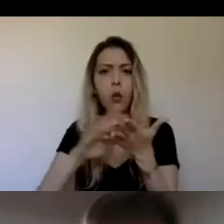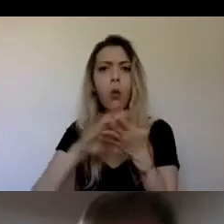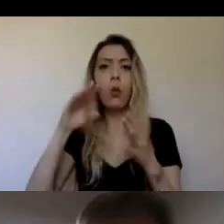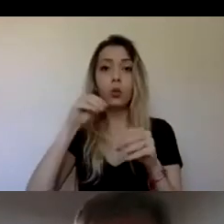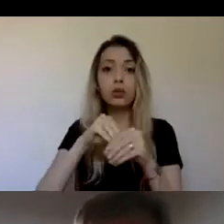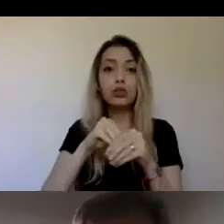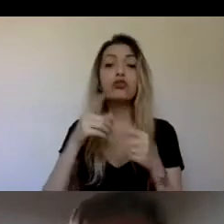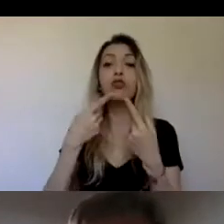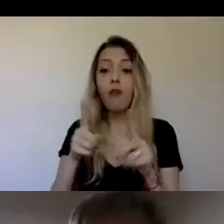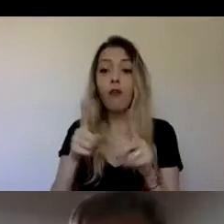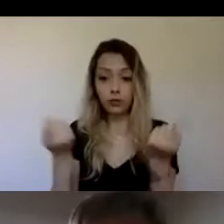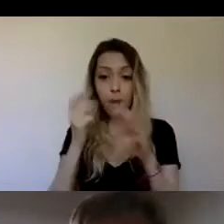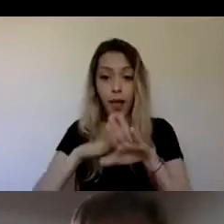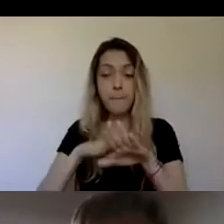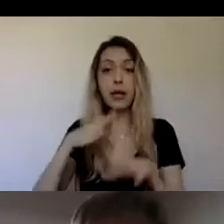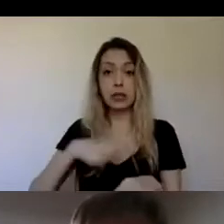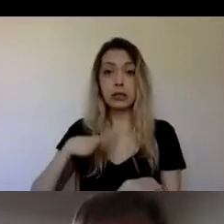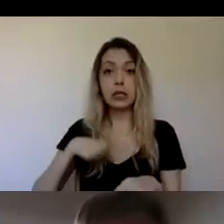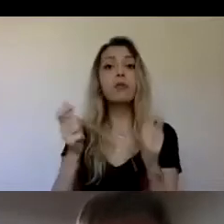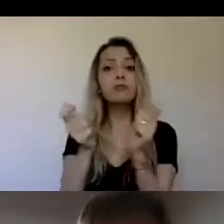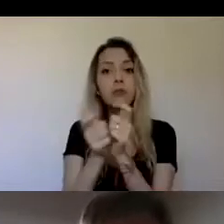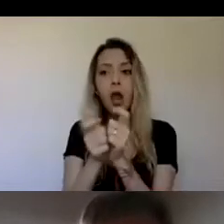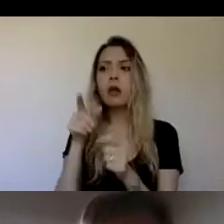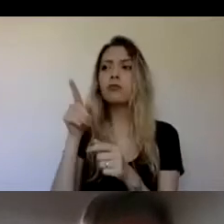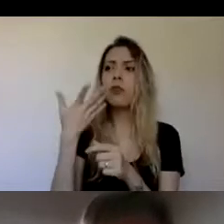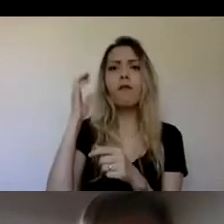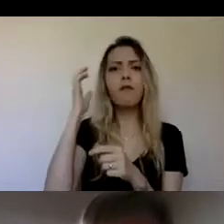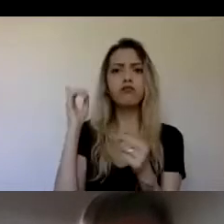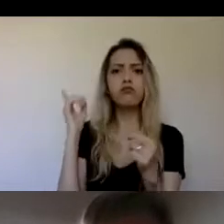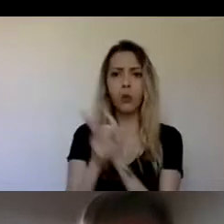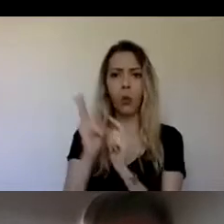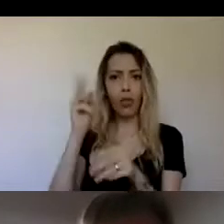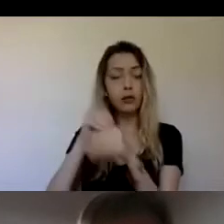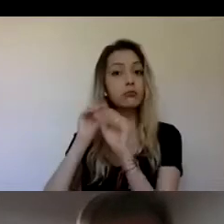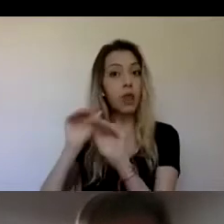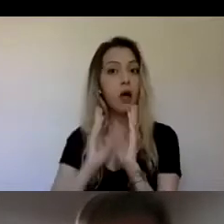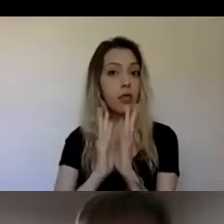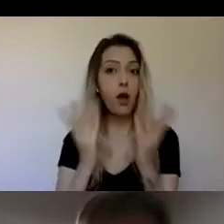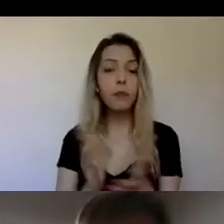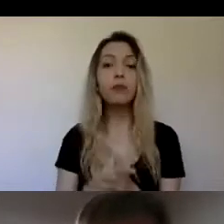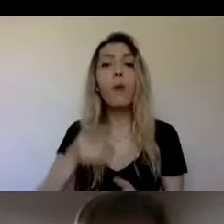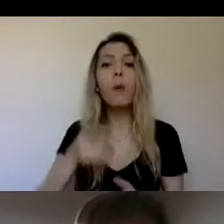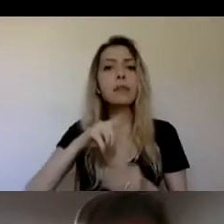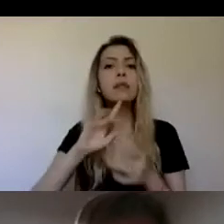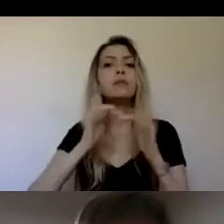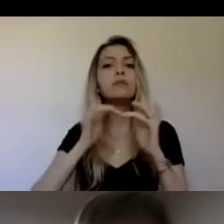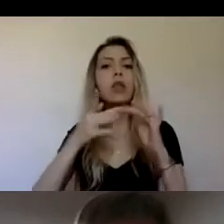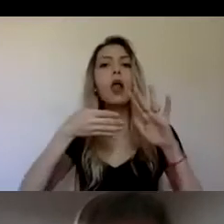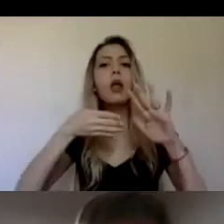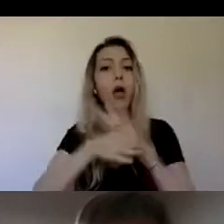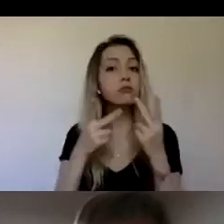yönelik tüm desteklerimiz devam ediyor. Etkiniz adresinden, web